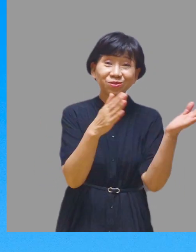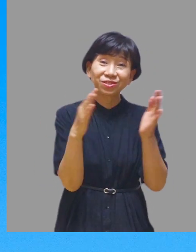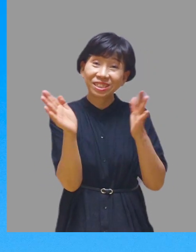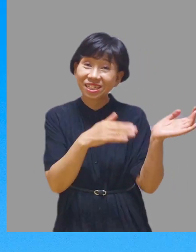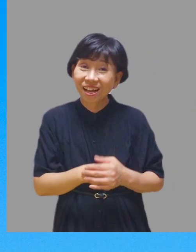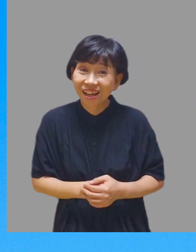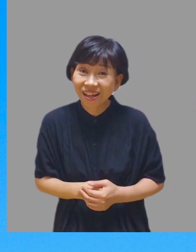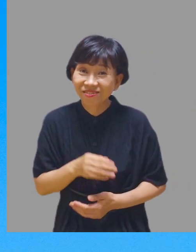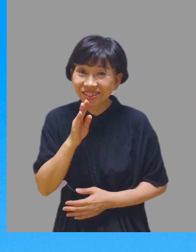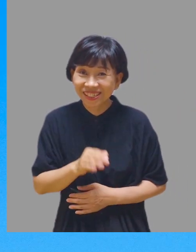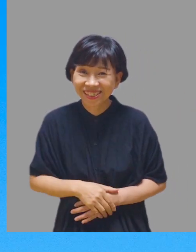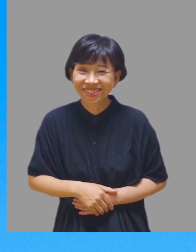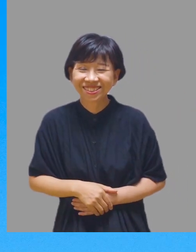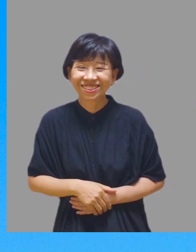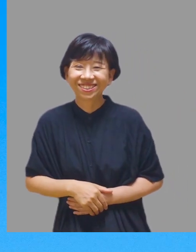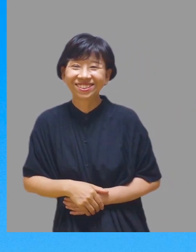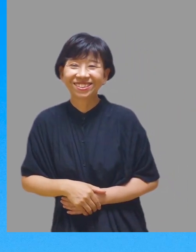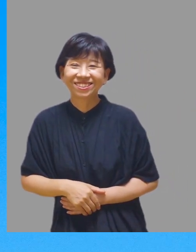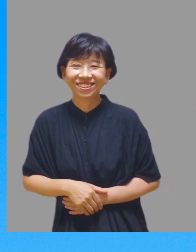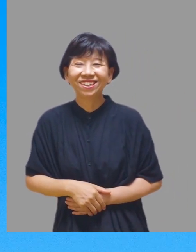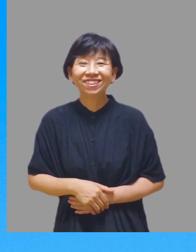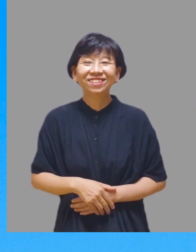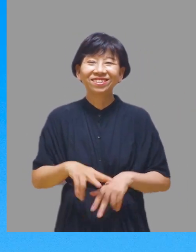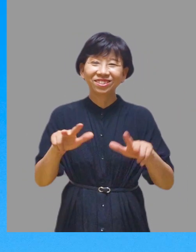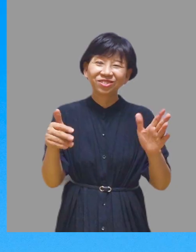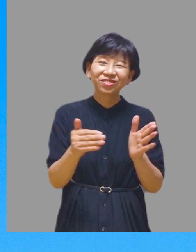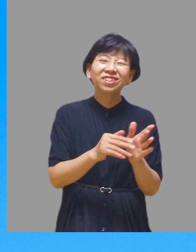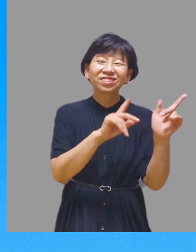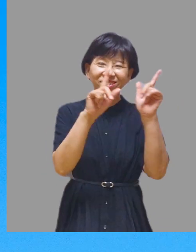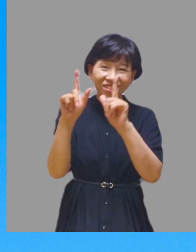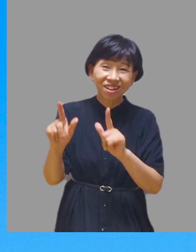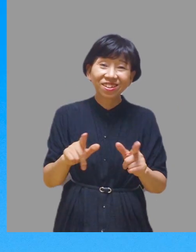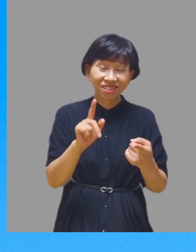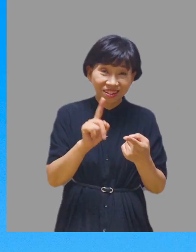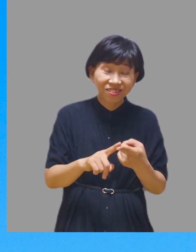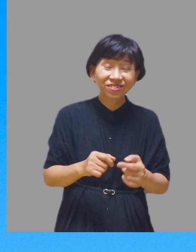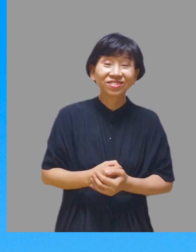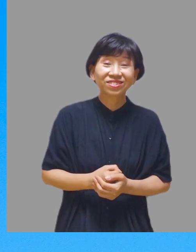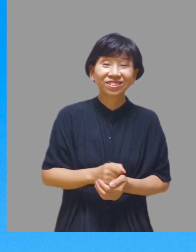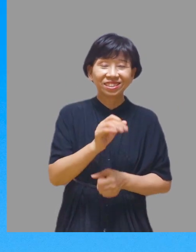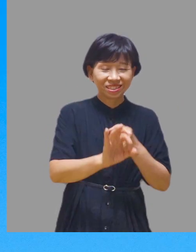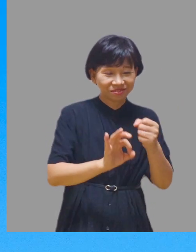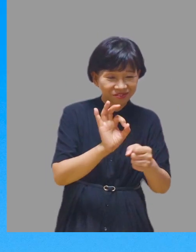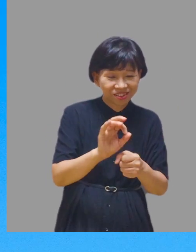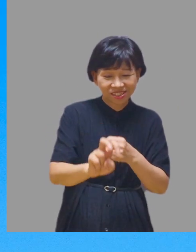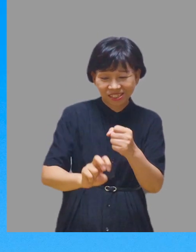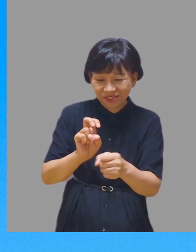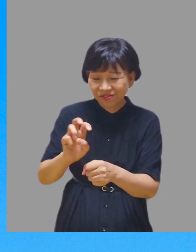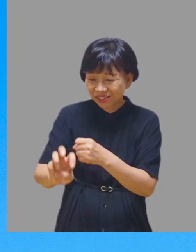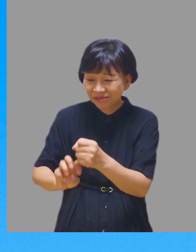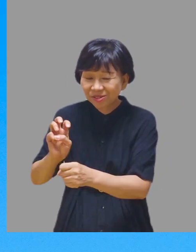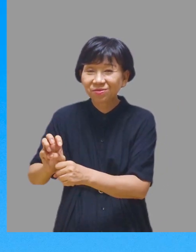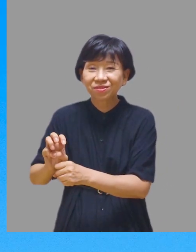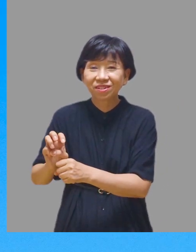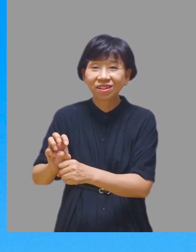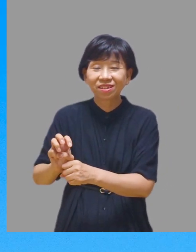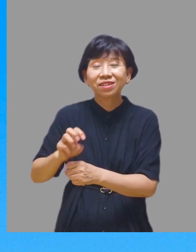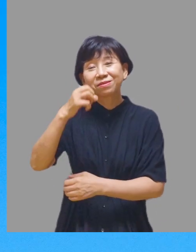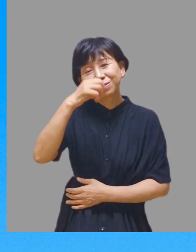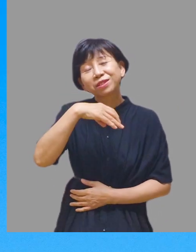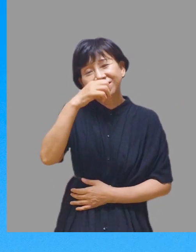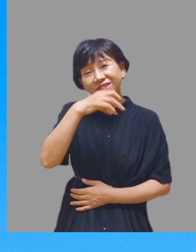지나가겠죠? 네. 지금까지 그냥 지나왔잖아요. 10년, 수십 년, 그냥 하다가 이렇게